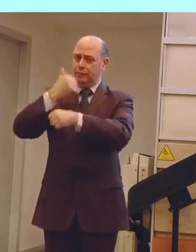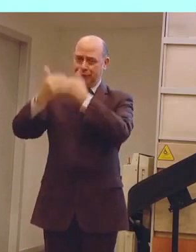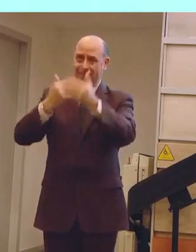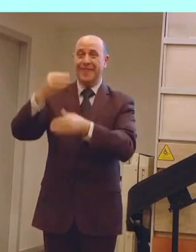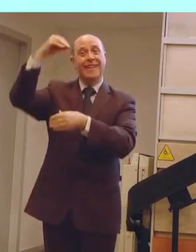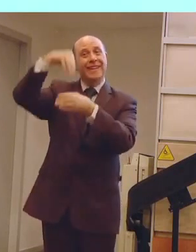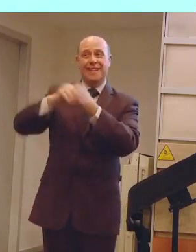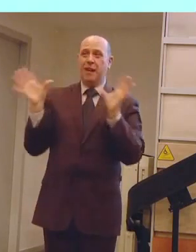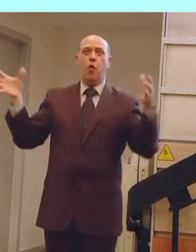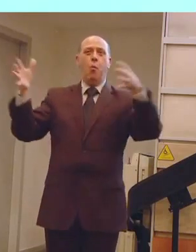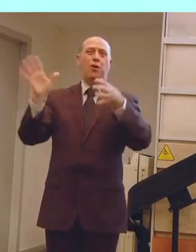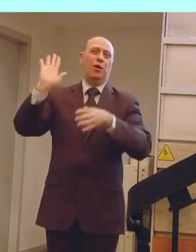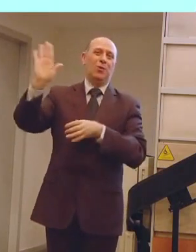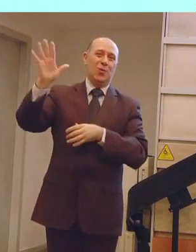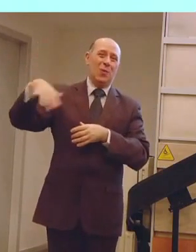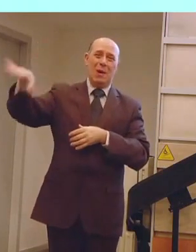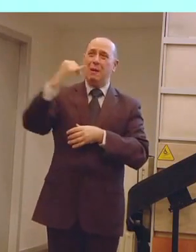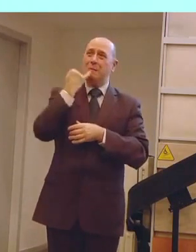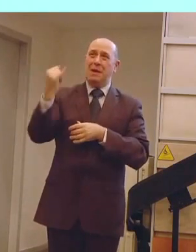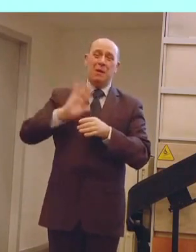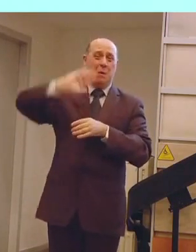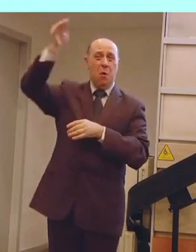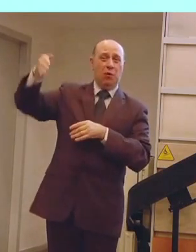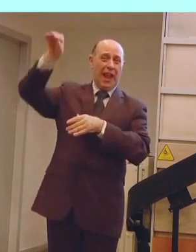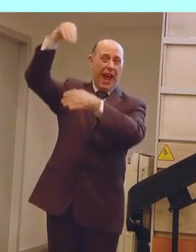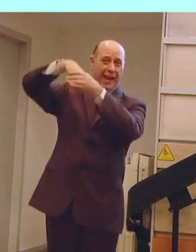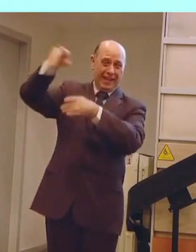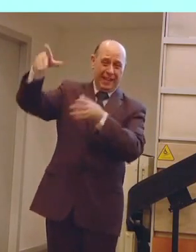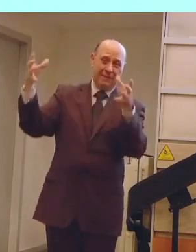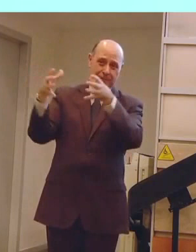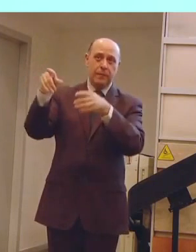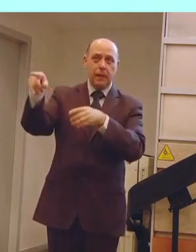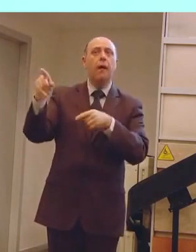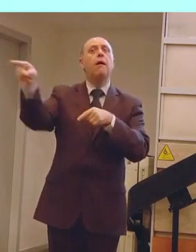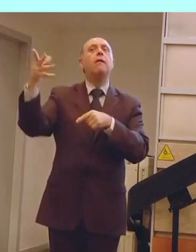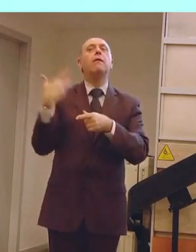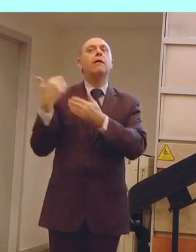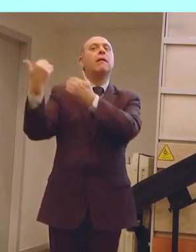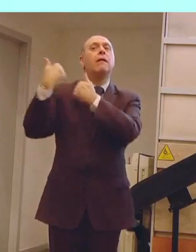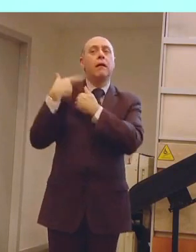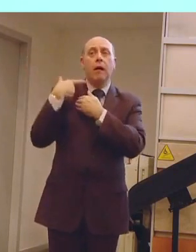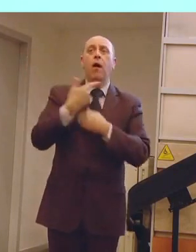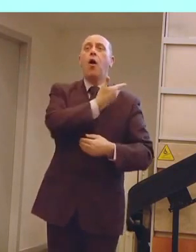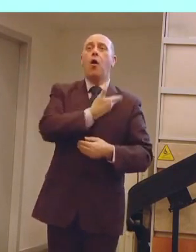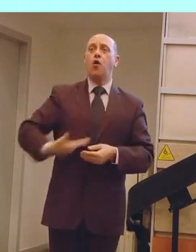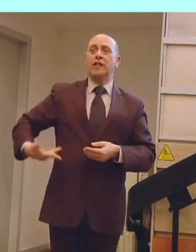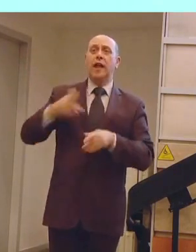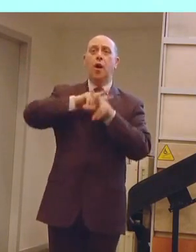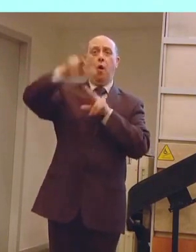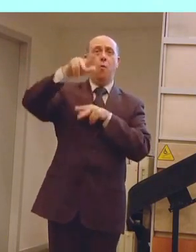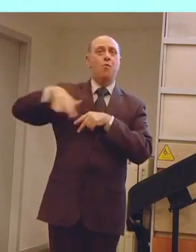comunità molto piccola una comunità montana ha coperto tuttora copre il ruolo di consigliere comunale